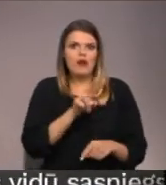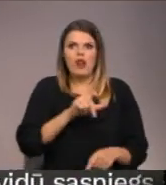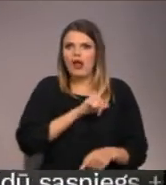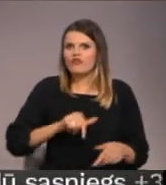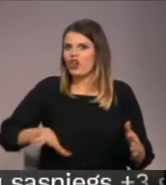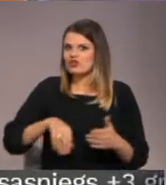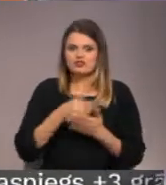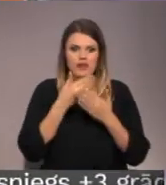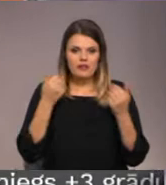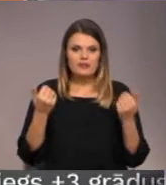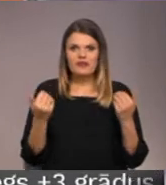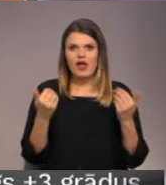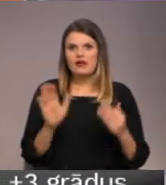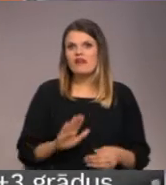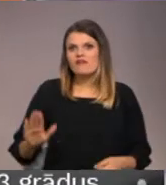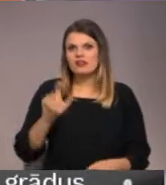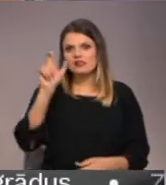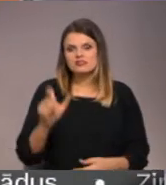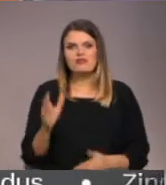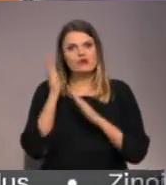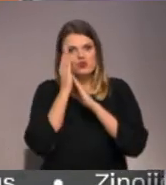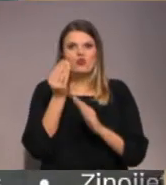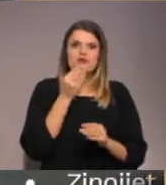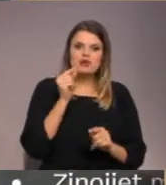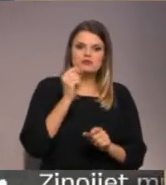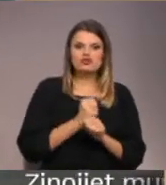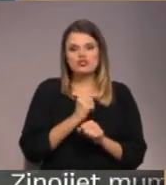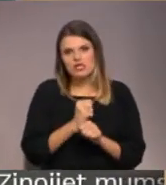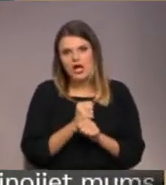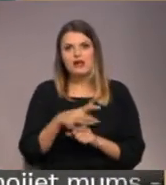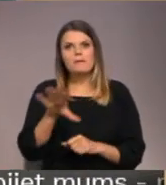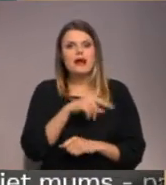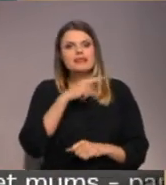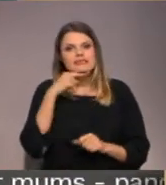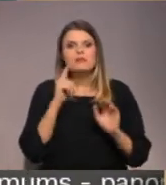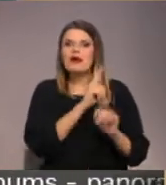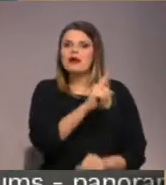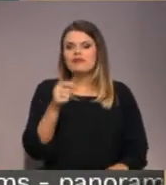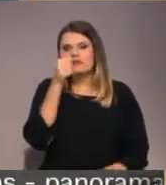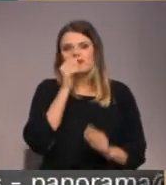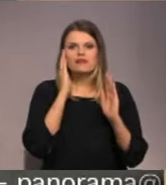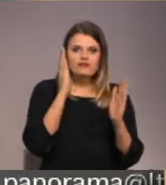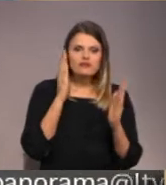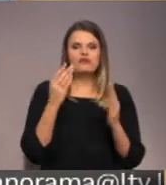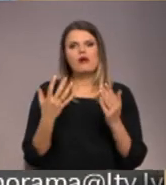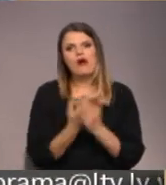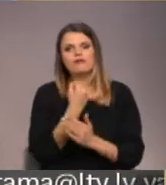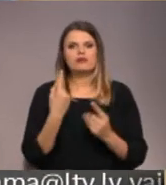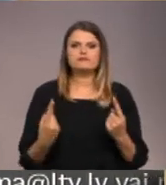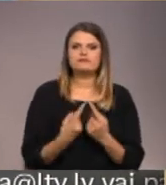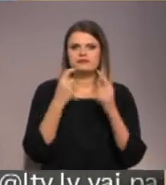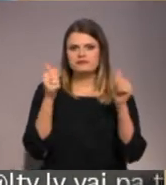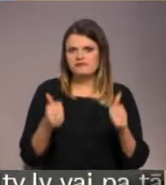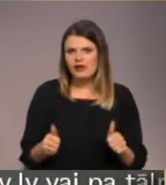bijis. Valstī patreiz ir tā, ka cilvēks guļ ēd kaut ko bišķiņ nodarbojās, bet mēs gribam katram individuālu pieeju šeit rast, kur varētu